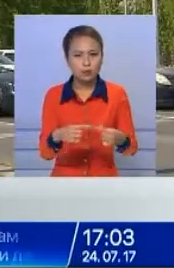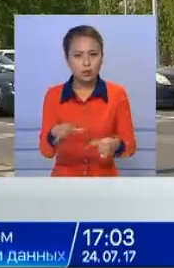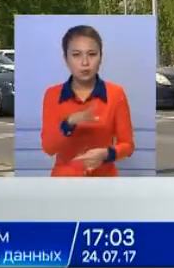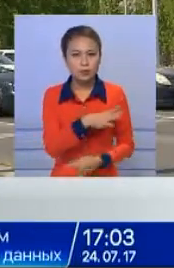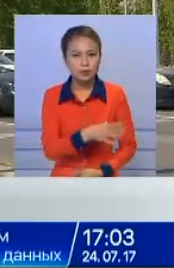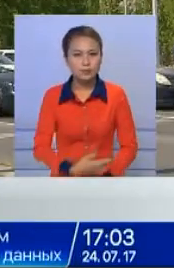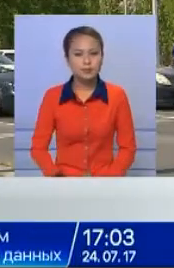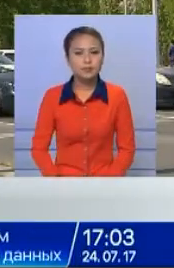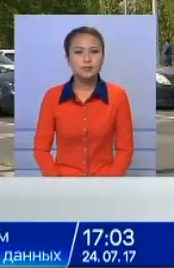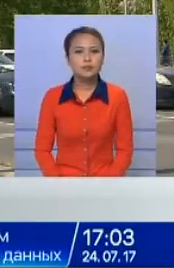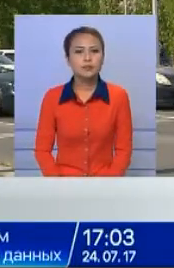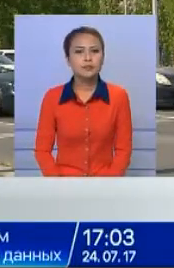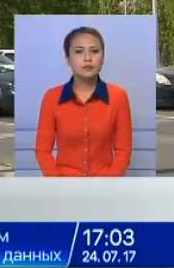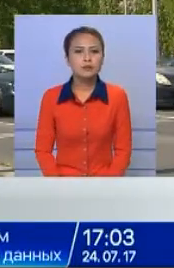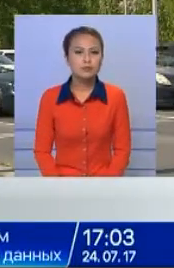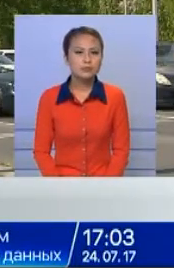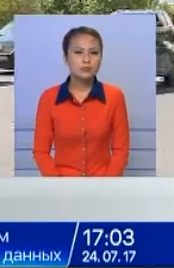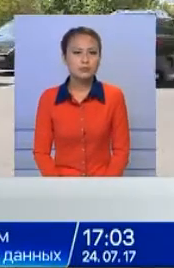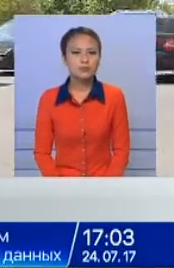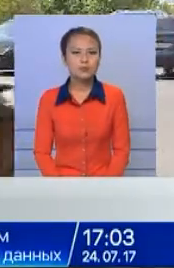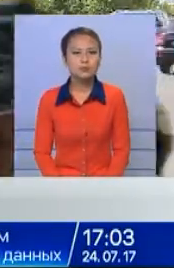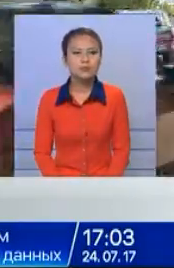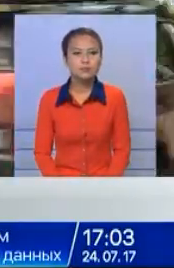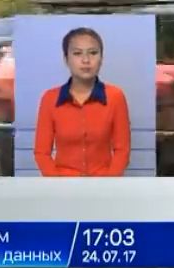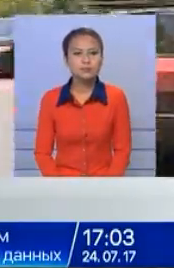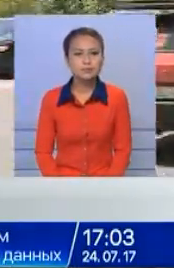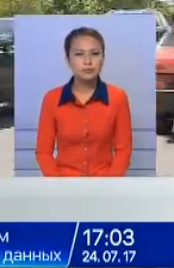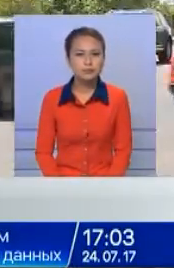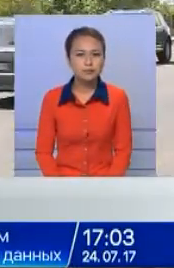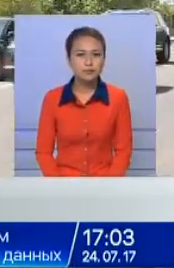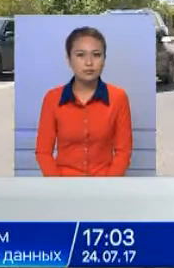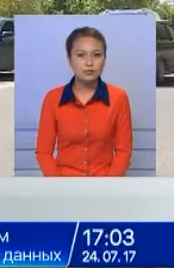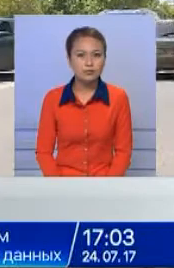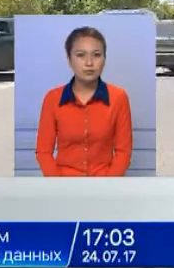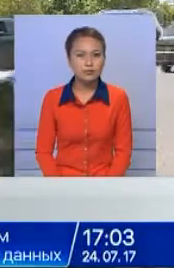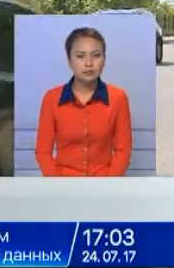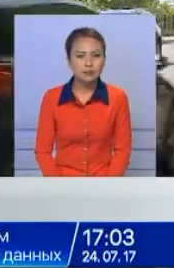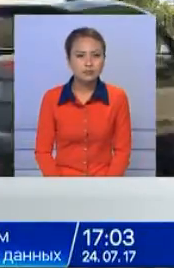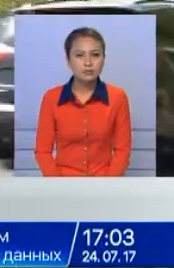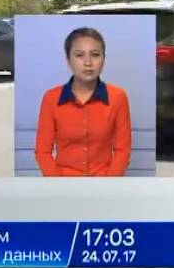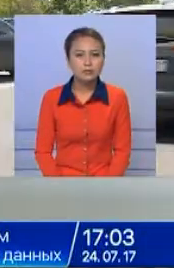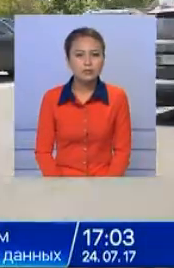айтады. Қанат Базылхан, Бақтияр Рыза, Аят Дүйсенбаев, Хабар 24, Астана.